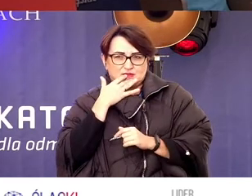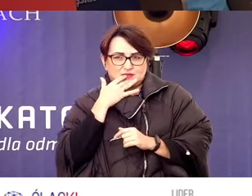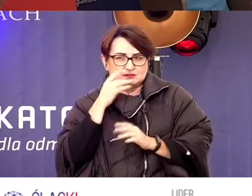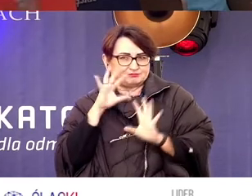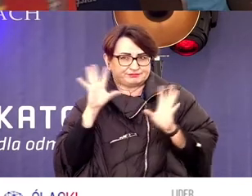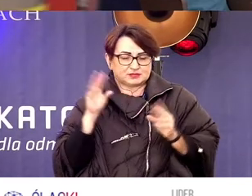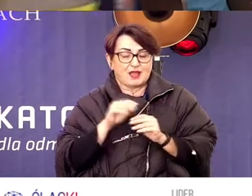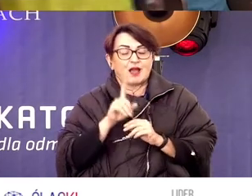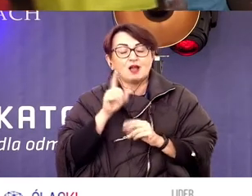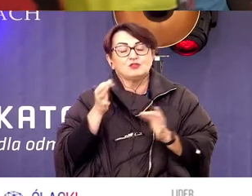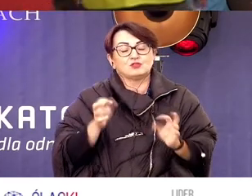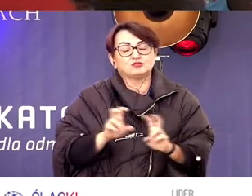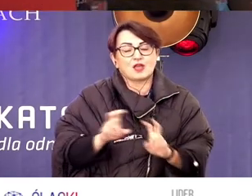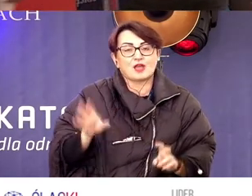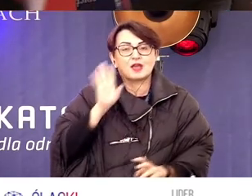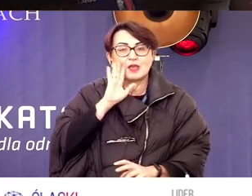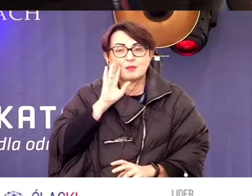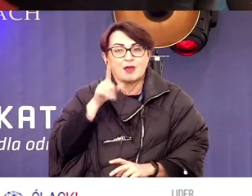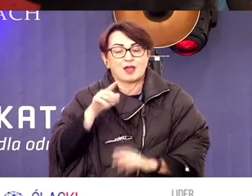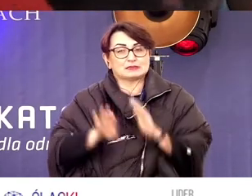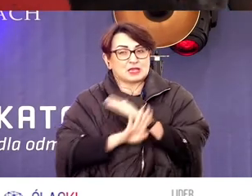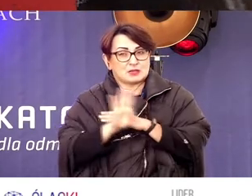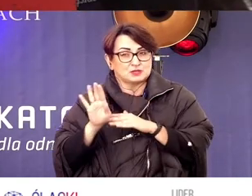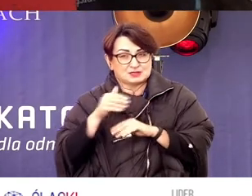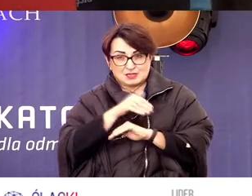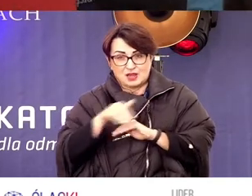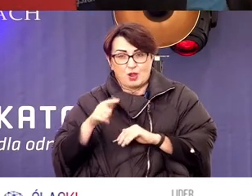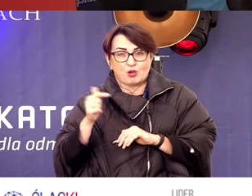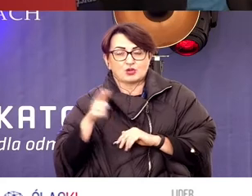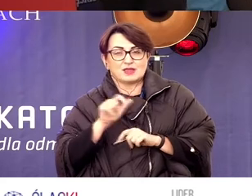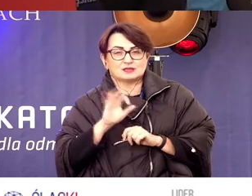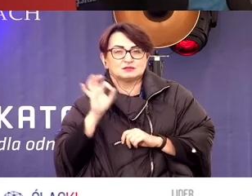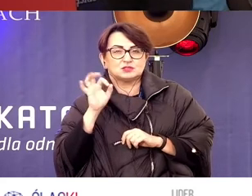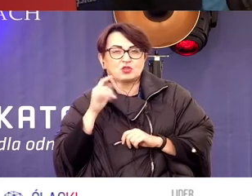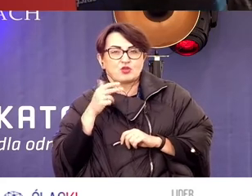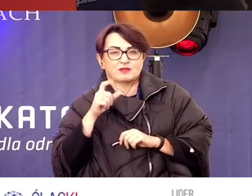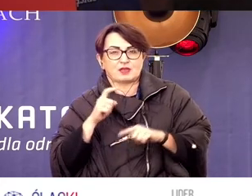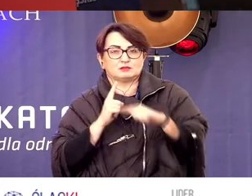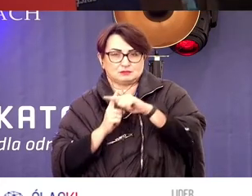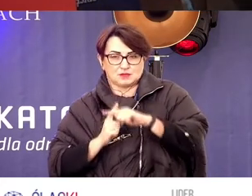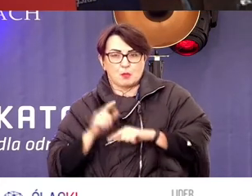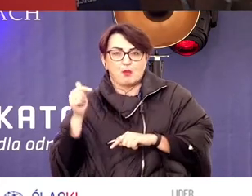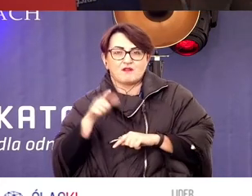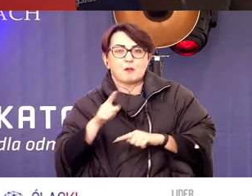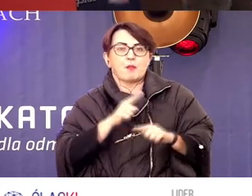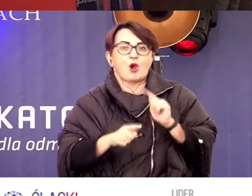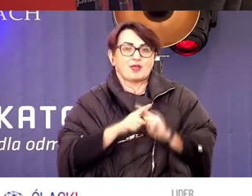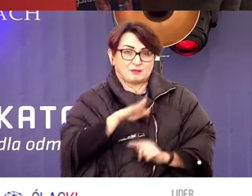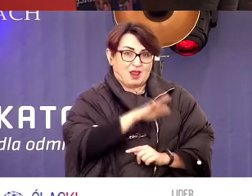w dzisiejszych czasach chyba dyplomacja jeszcze bardziej jest cnotą, którą powinni mieć politycy, a często nie